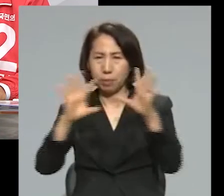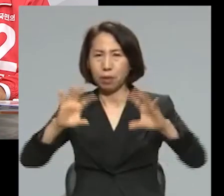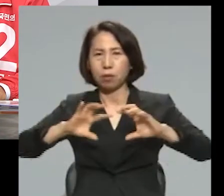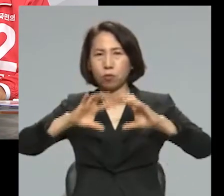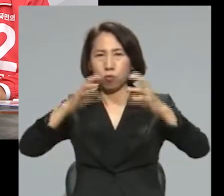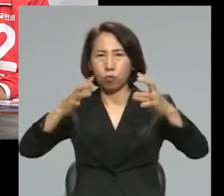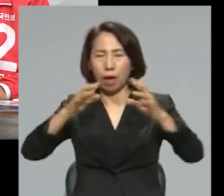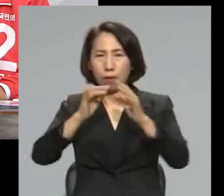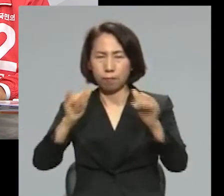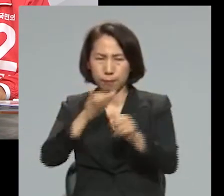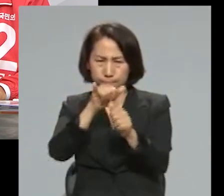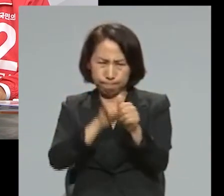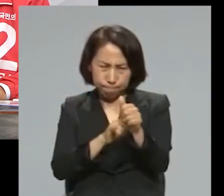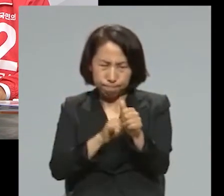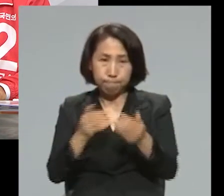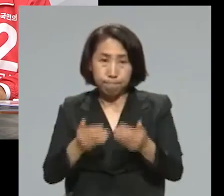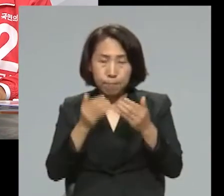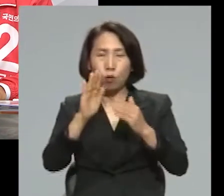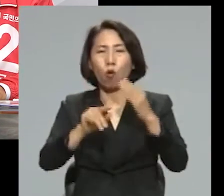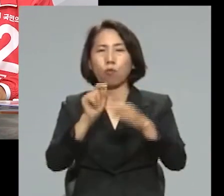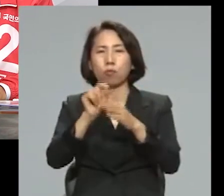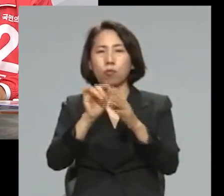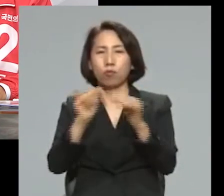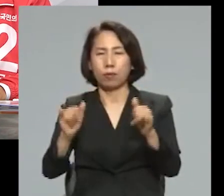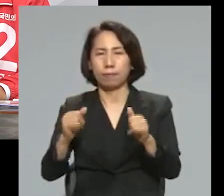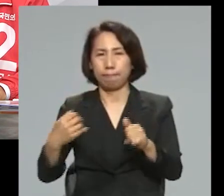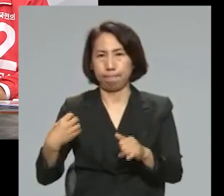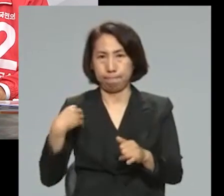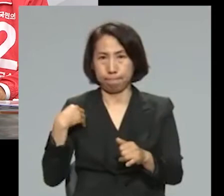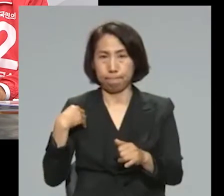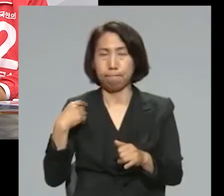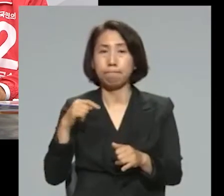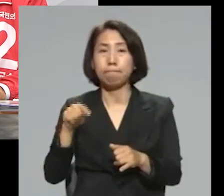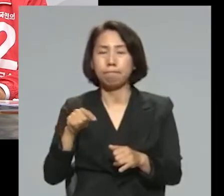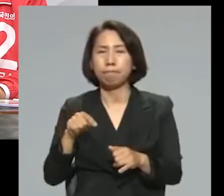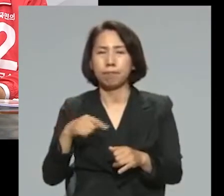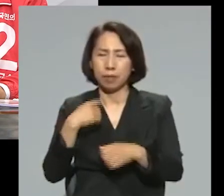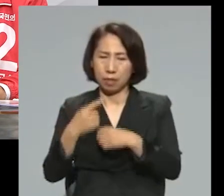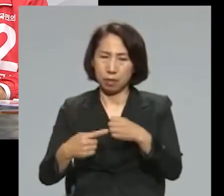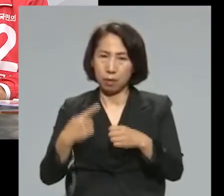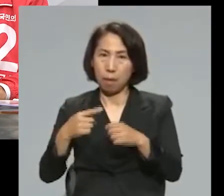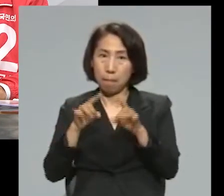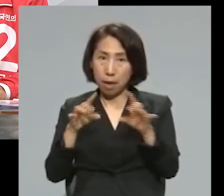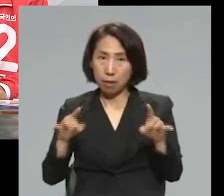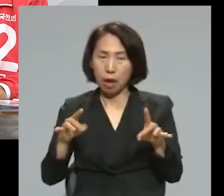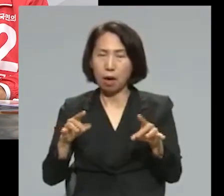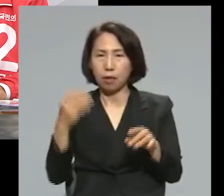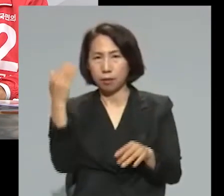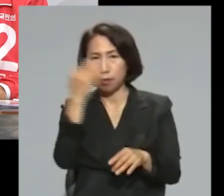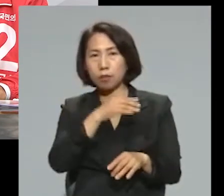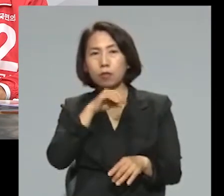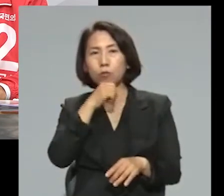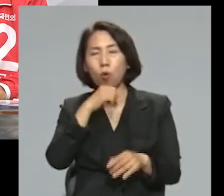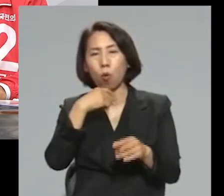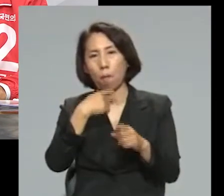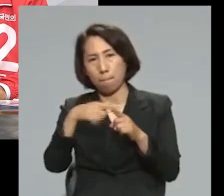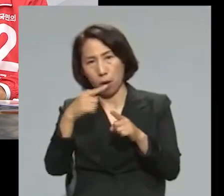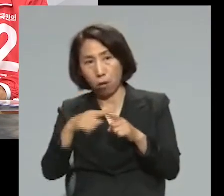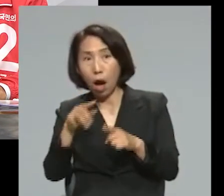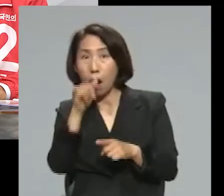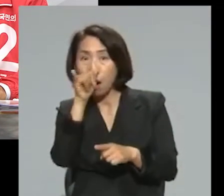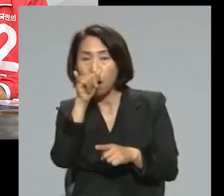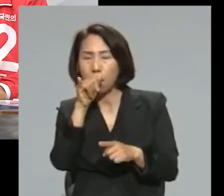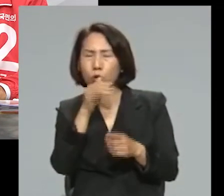국민에게 봉헌하는 공무원이 가져야 할 최고의 덕목으로 매년 지자체에서 청렴도를 측정하는 등